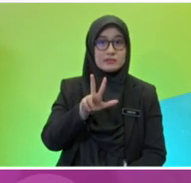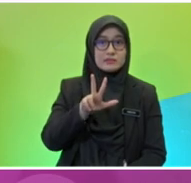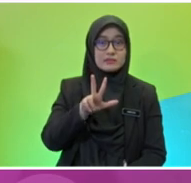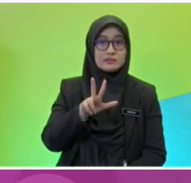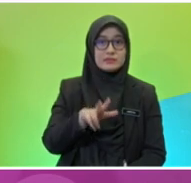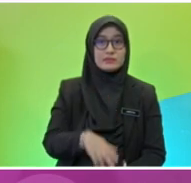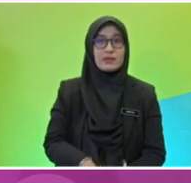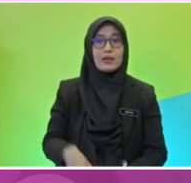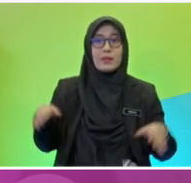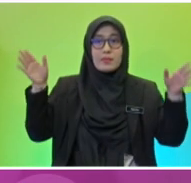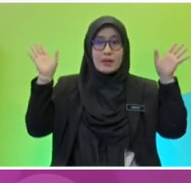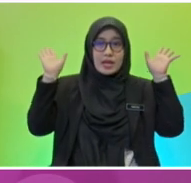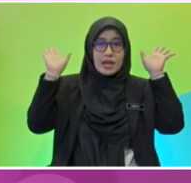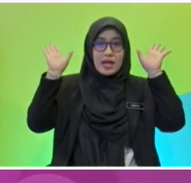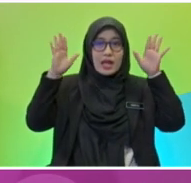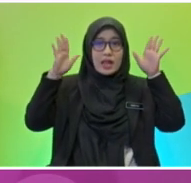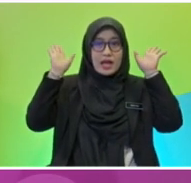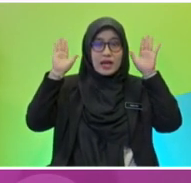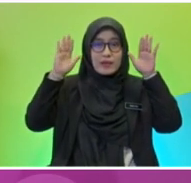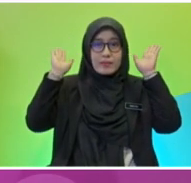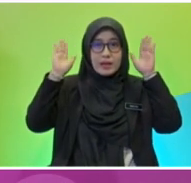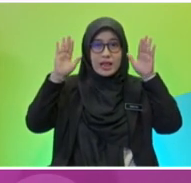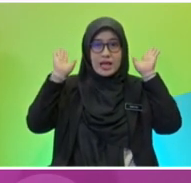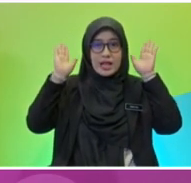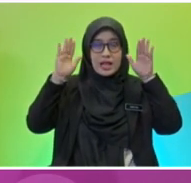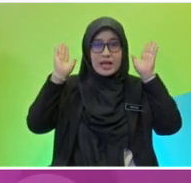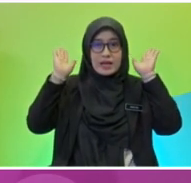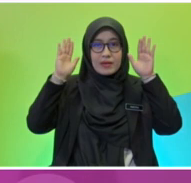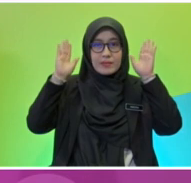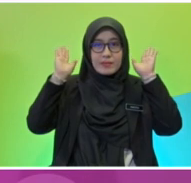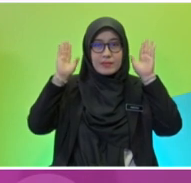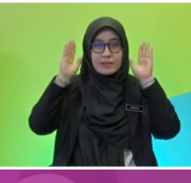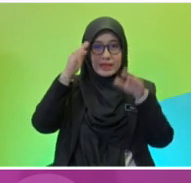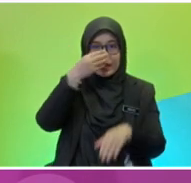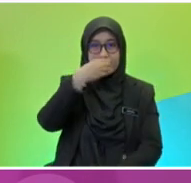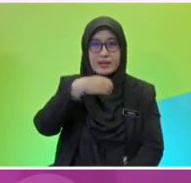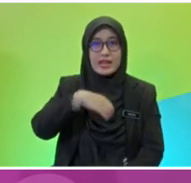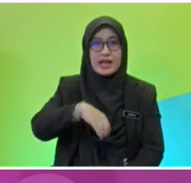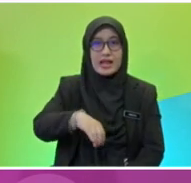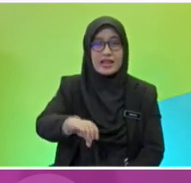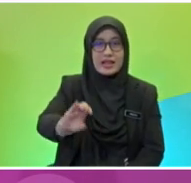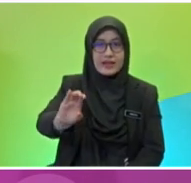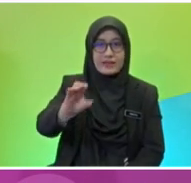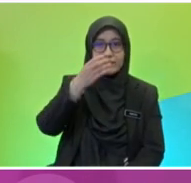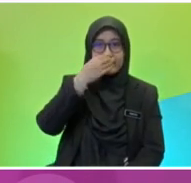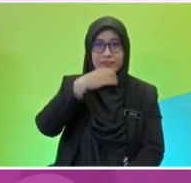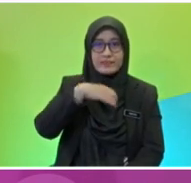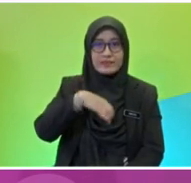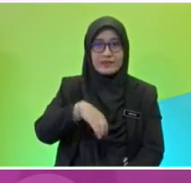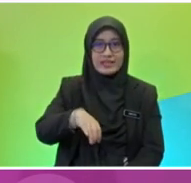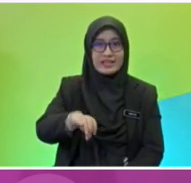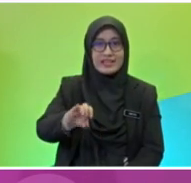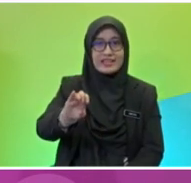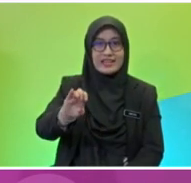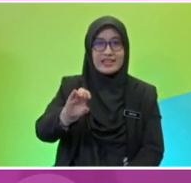Belalai. Belalai. Bukan hidung ya. Betul. Kadang-kadang kita sebut hidung, dia bukan hidung, dia belalai. Itu nampak